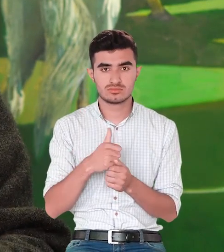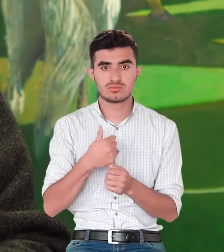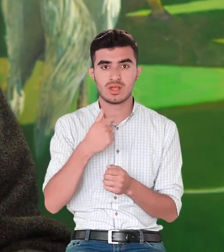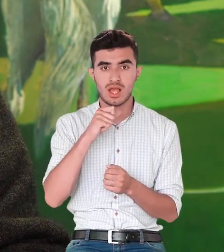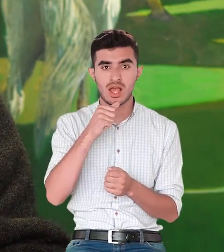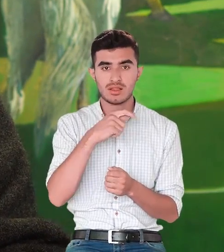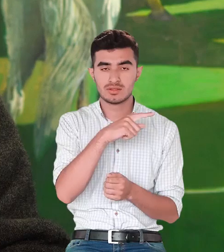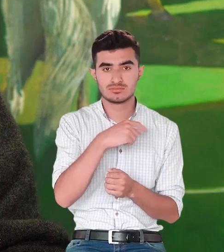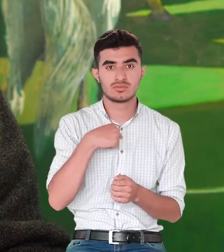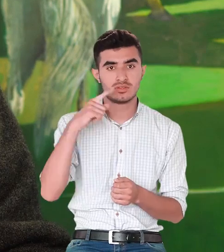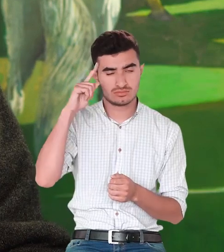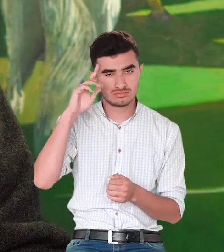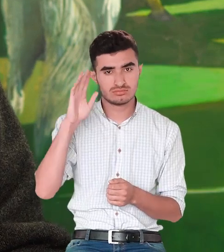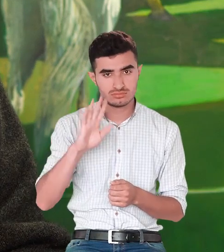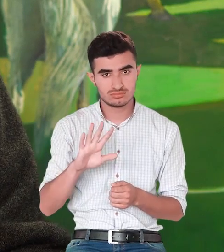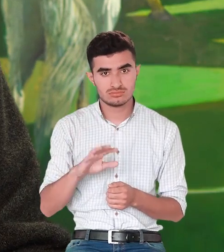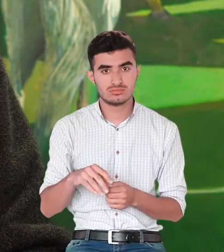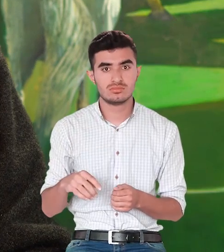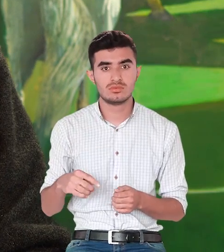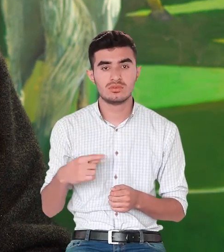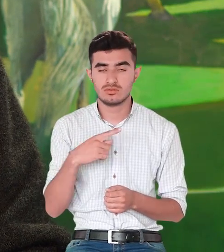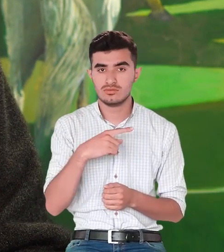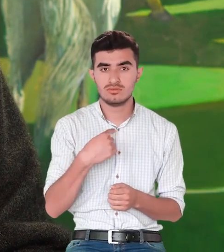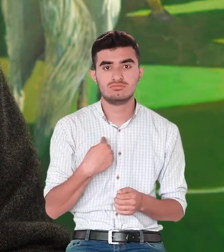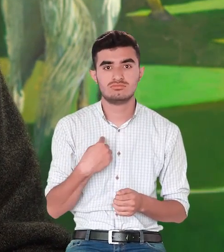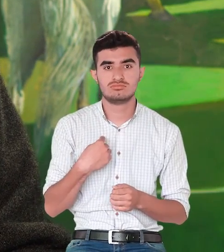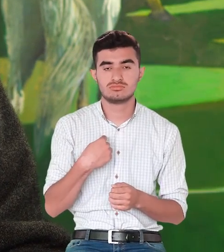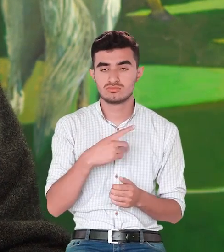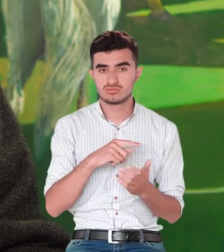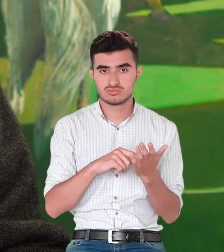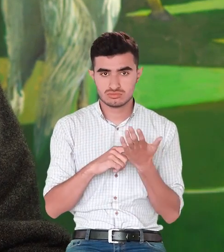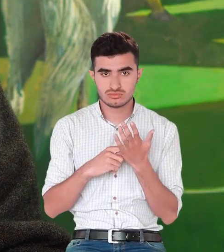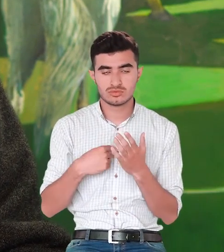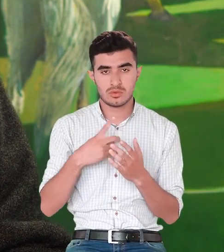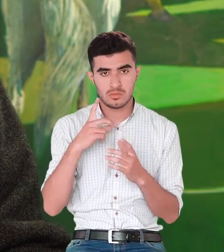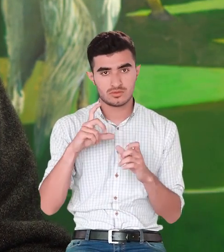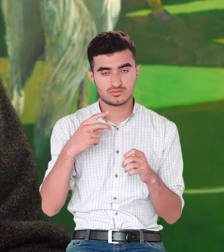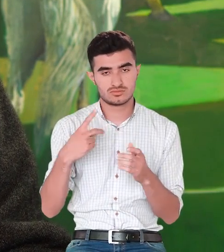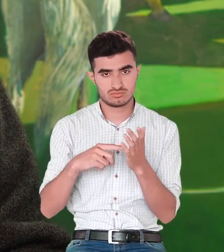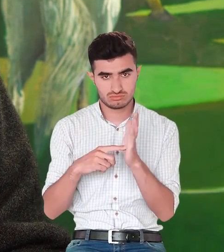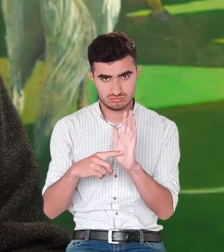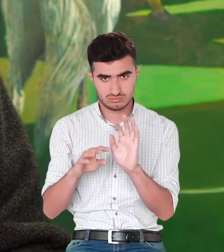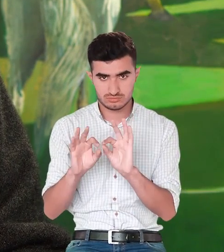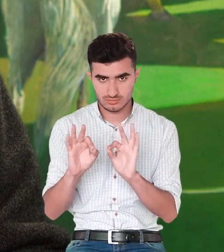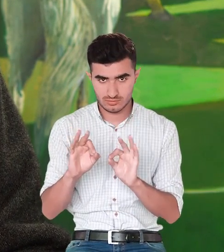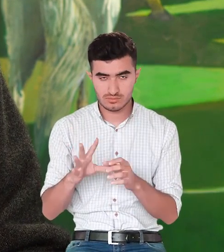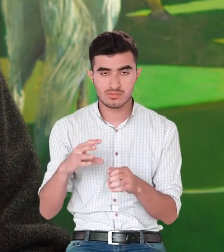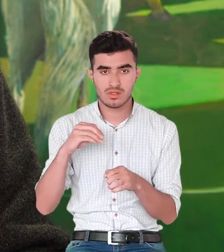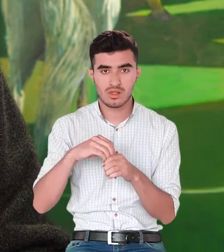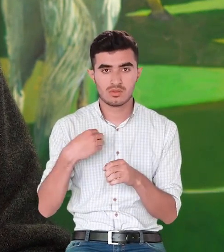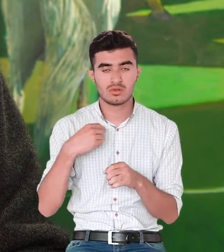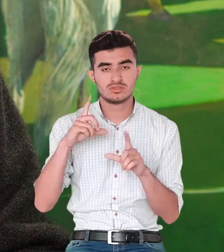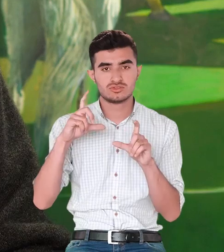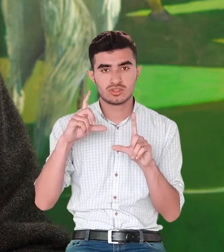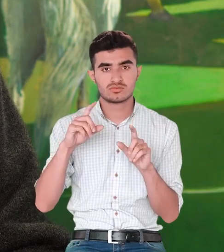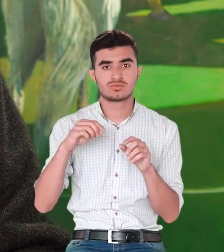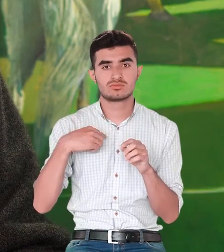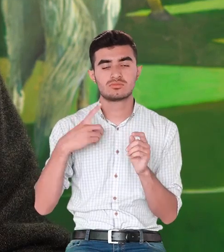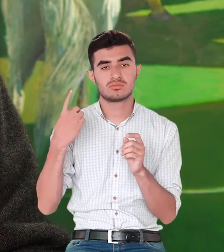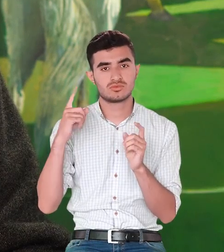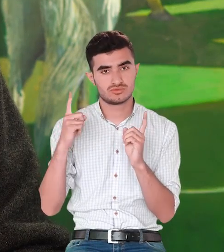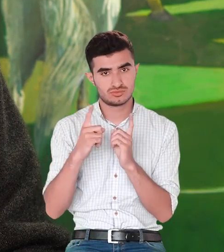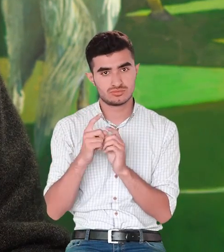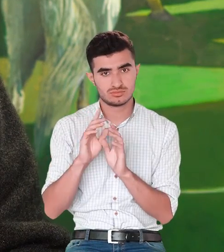ہیں کہ اچھا آپ بتائیں کون سی تصویر ہے. پھر میں نے ان کو ایک تصویر کا بتایا, وہ ہے اصفہانی صاحب کی کتاب